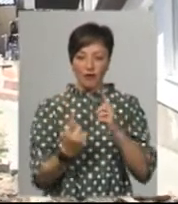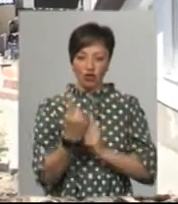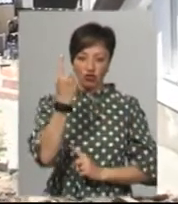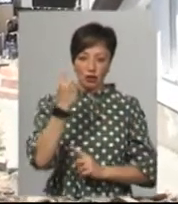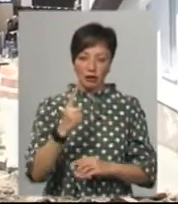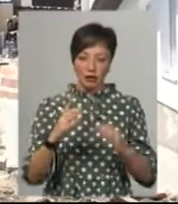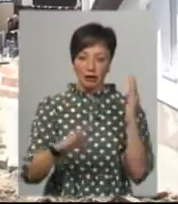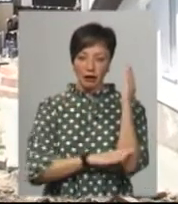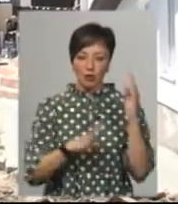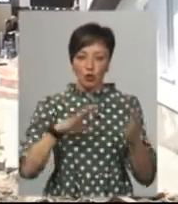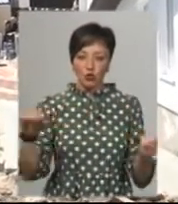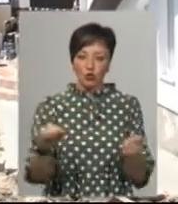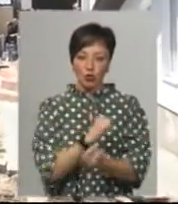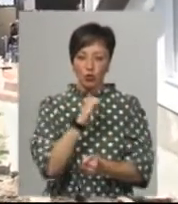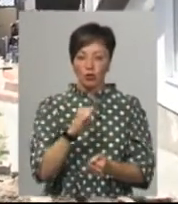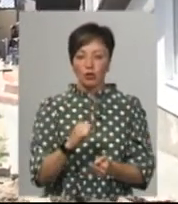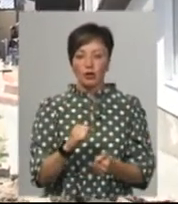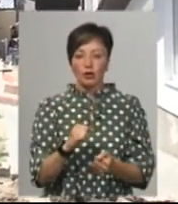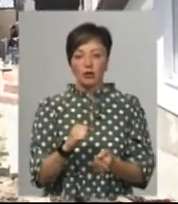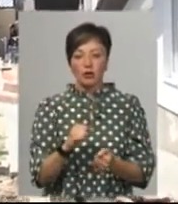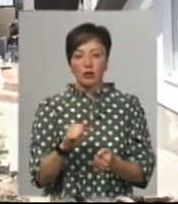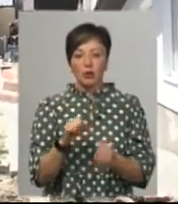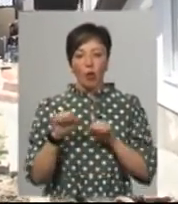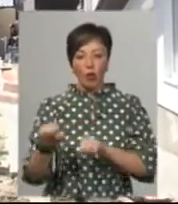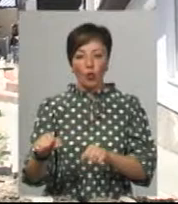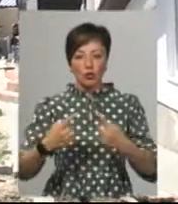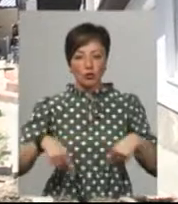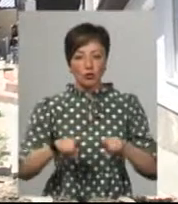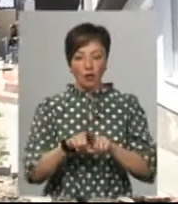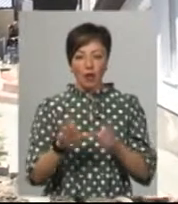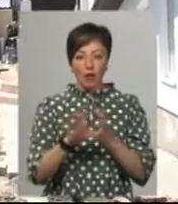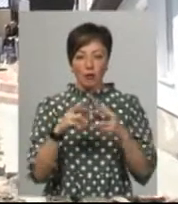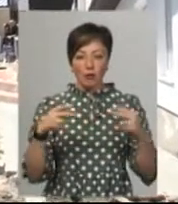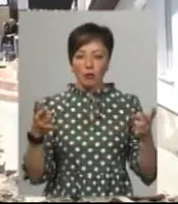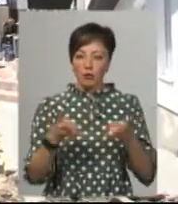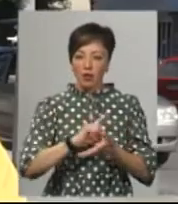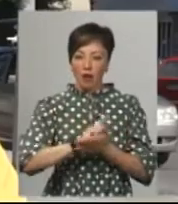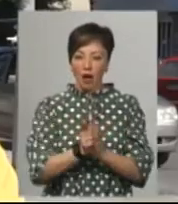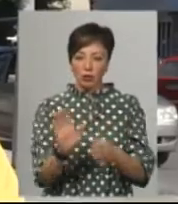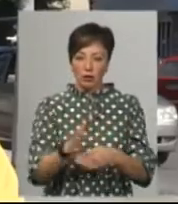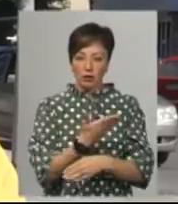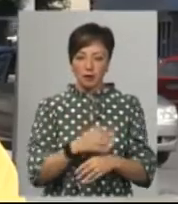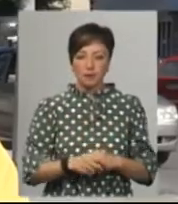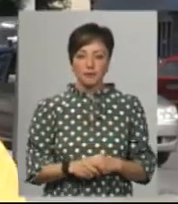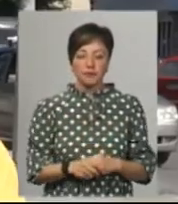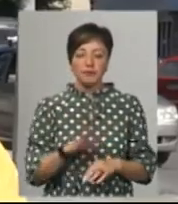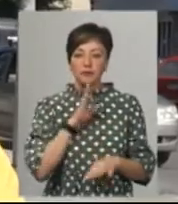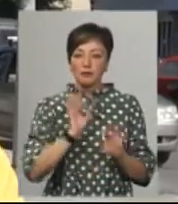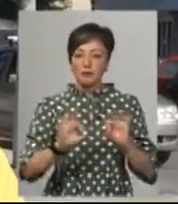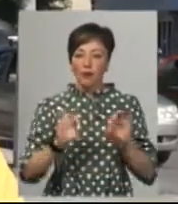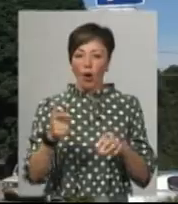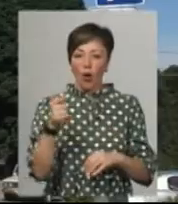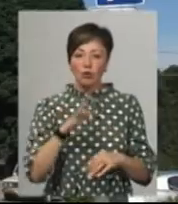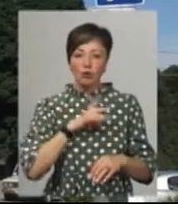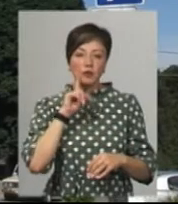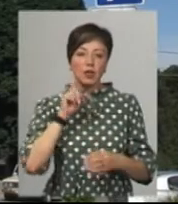були сохлі, тобто вони знаходилися в охоронній зоні лінії електропередачі, тому вони потребували негайного зрізання. Маячухець каже, городок завжди